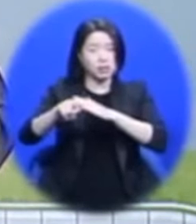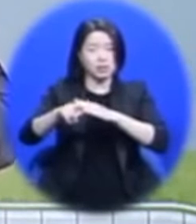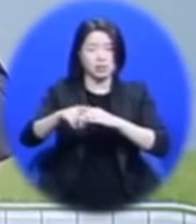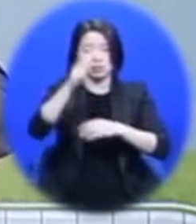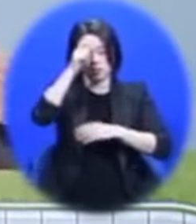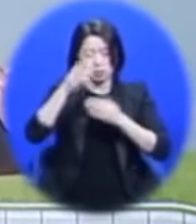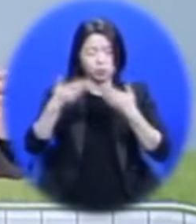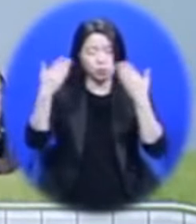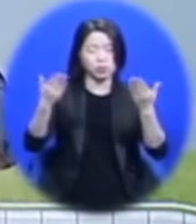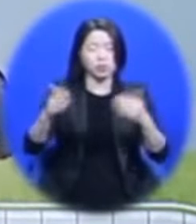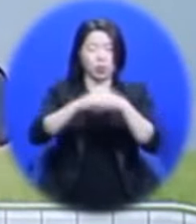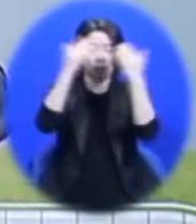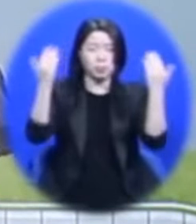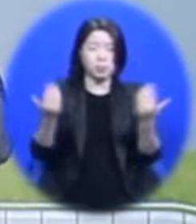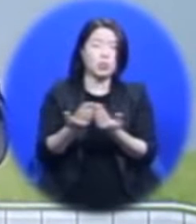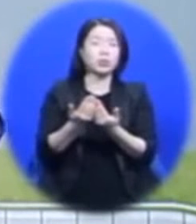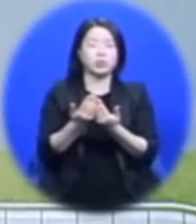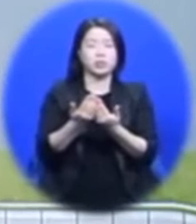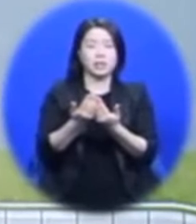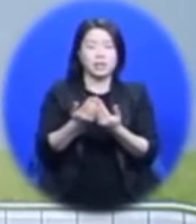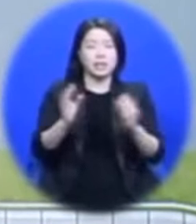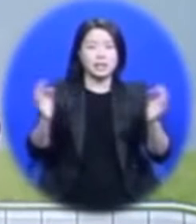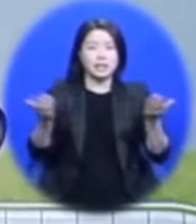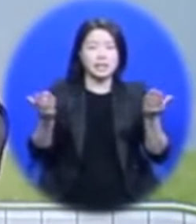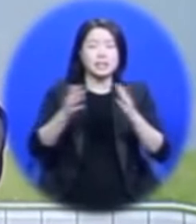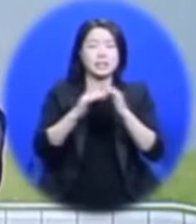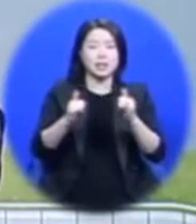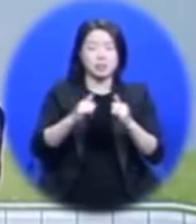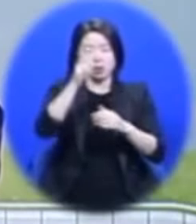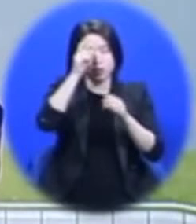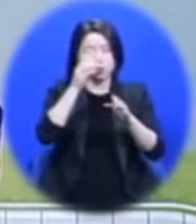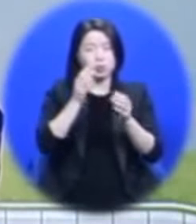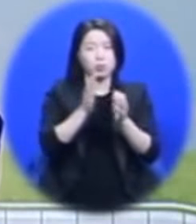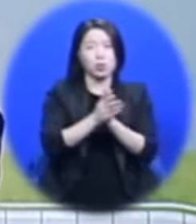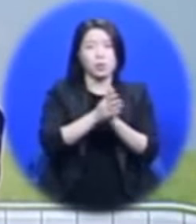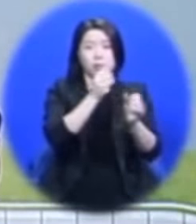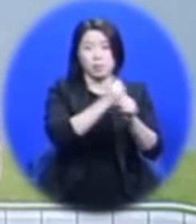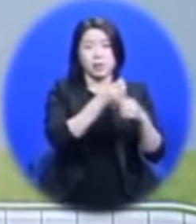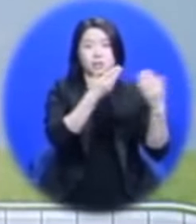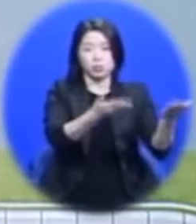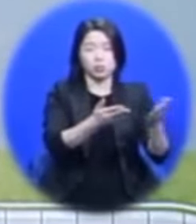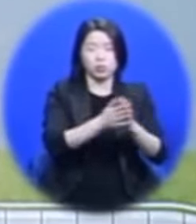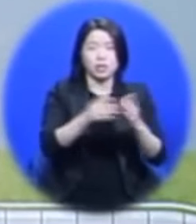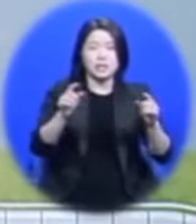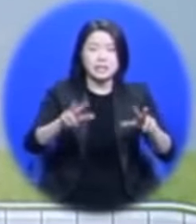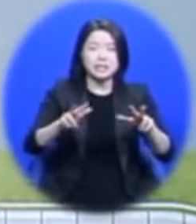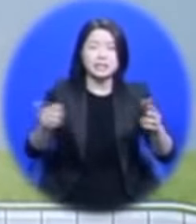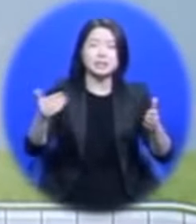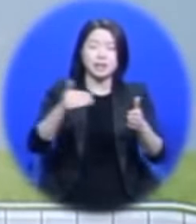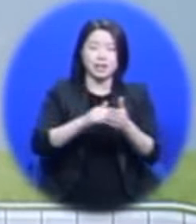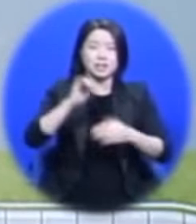기도하고 전 사원들에게 기도하도록 그렇게 하면서 지금까지 그 어려움들을 해결해 왔다는 거예요.